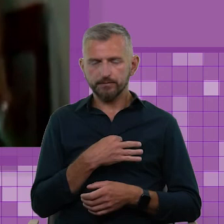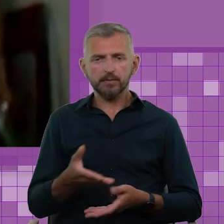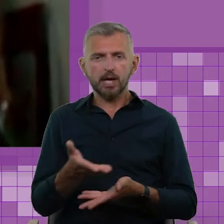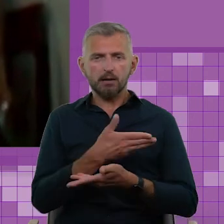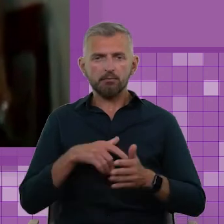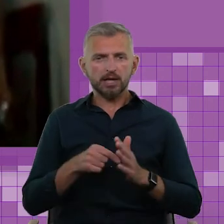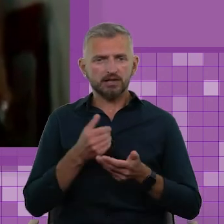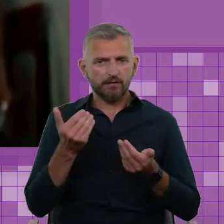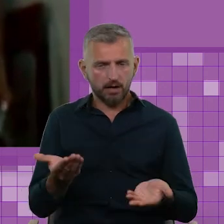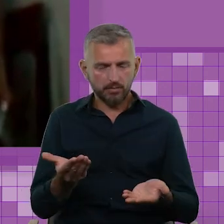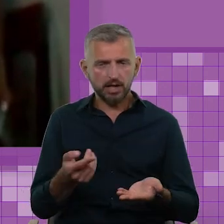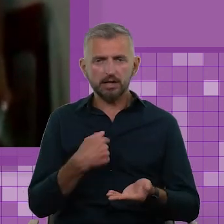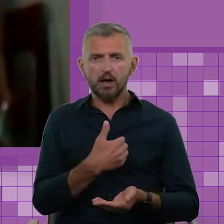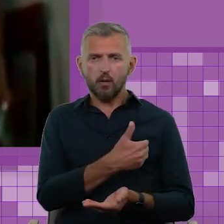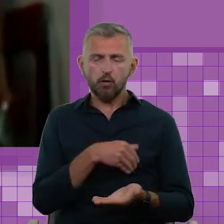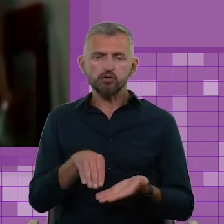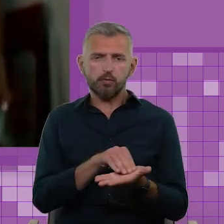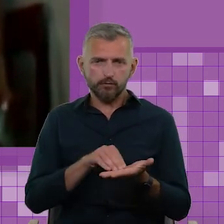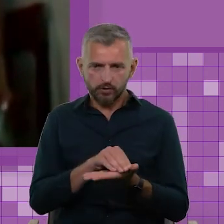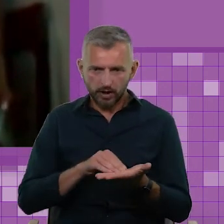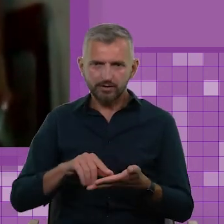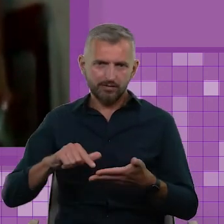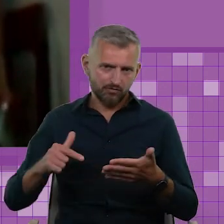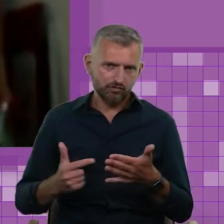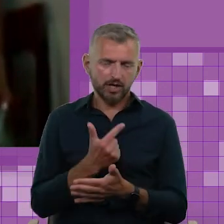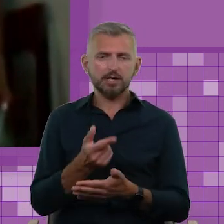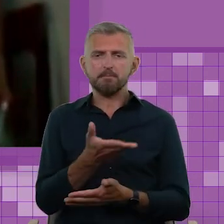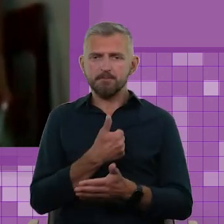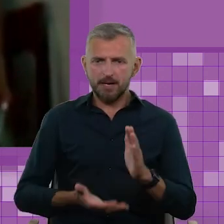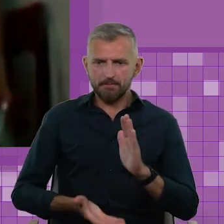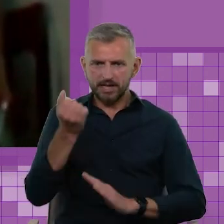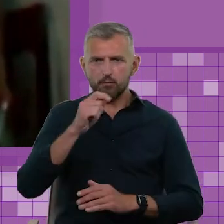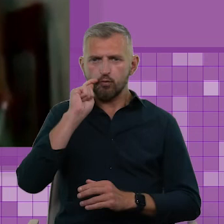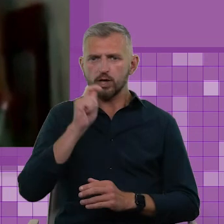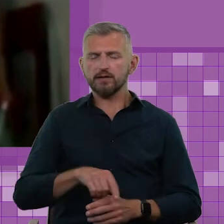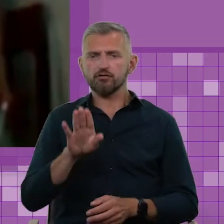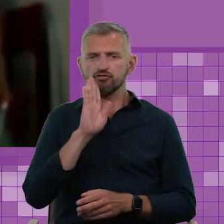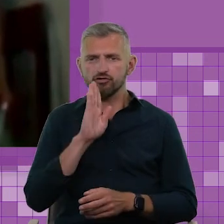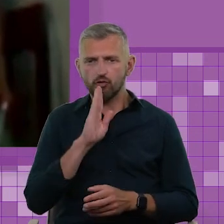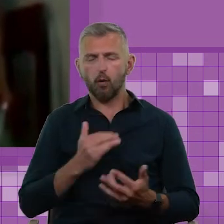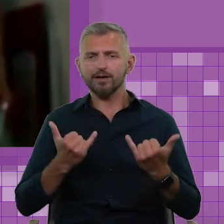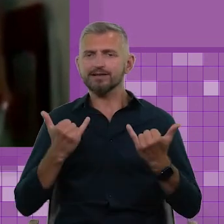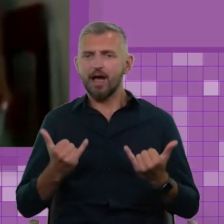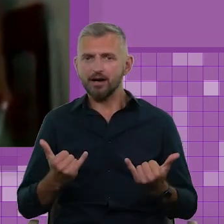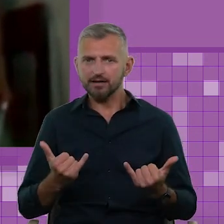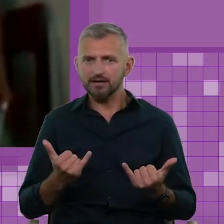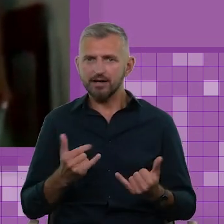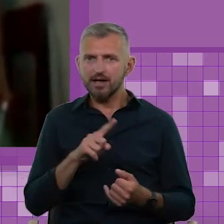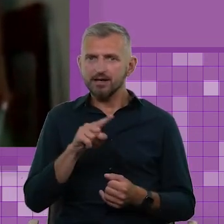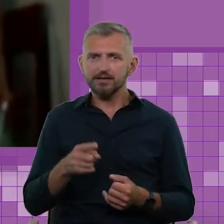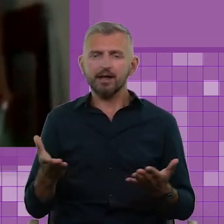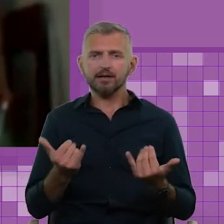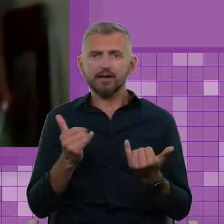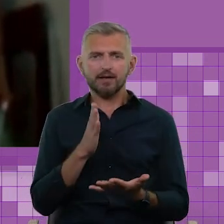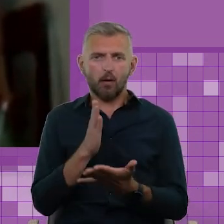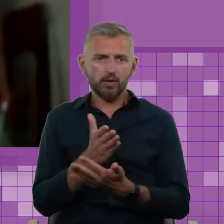з вами, я хочу повторити це ще раз, ми підтримуємо українських жінок зараз, ті, які зараз